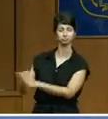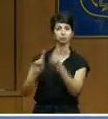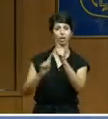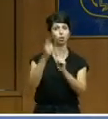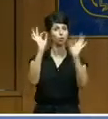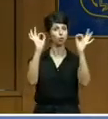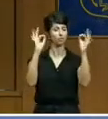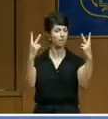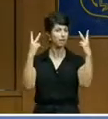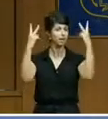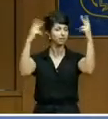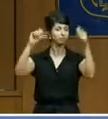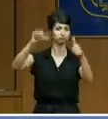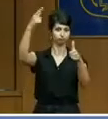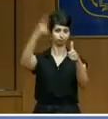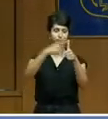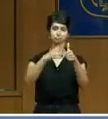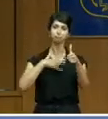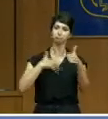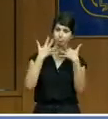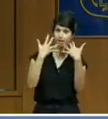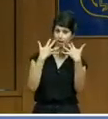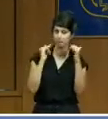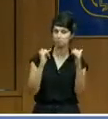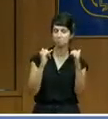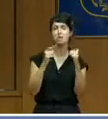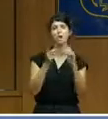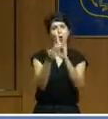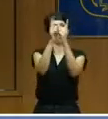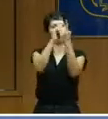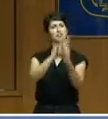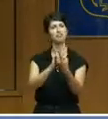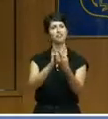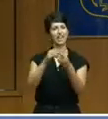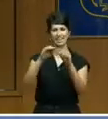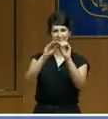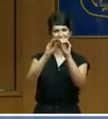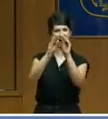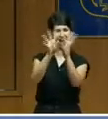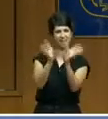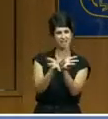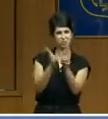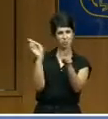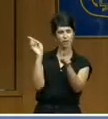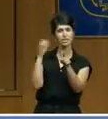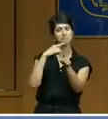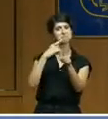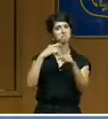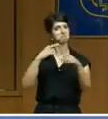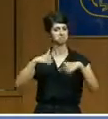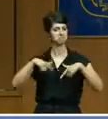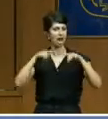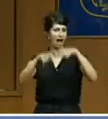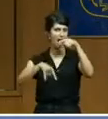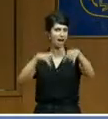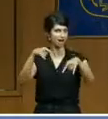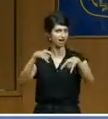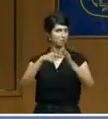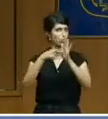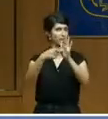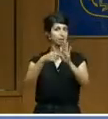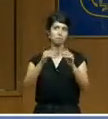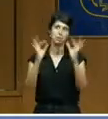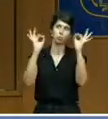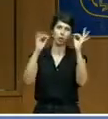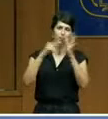התופעה המרכזית הראשונה שאני רוצה לספר לכם עליה, שהופכת את היצור הזה לחיית מודל בעלת ערך, במיוחד למדעי